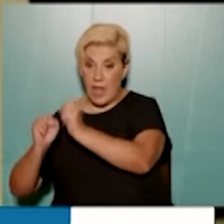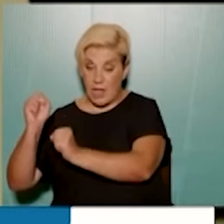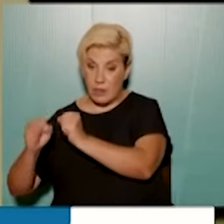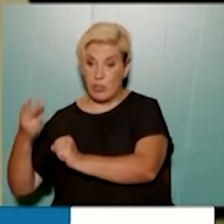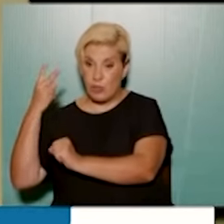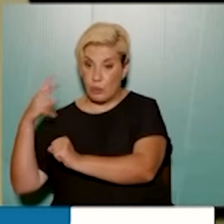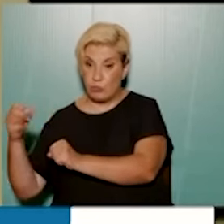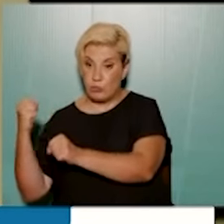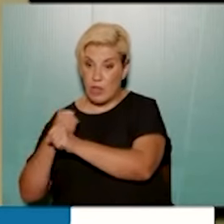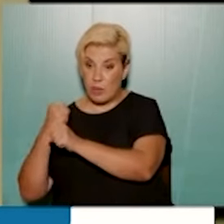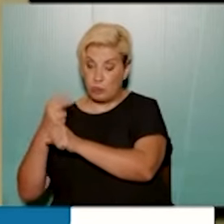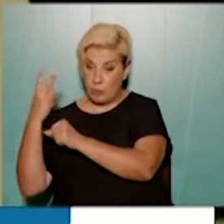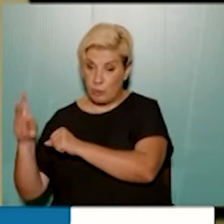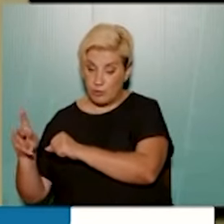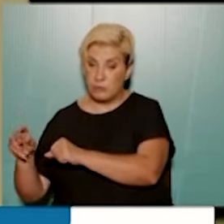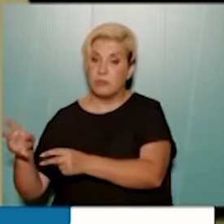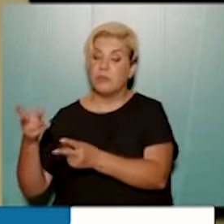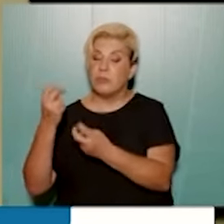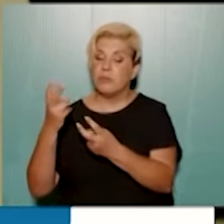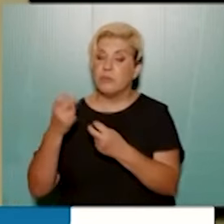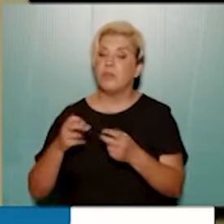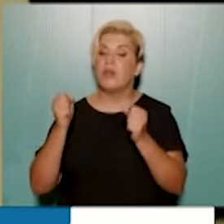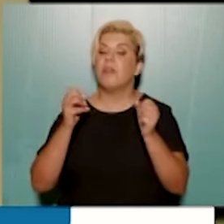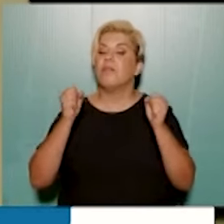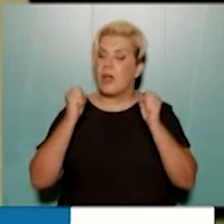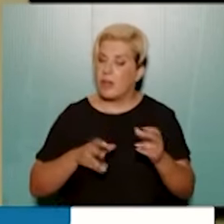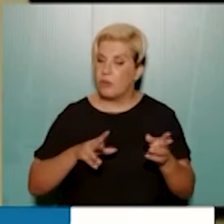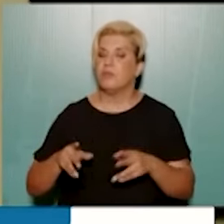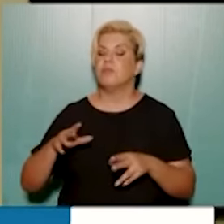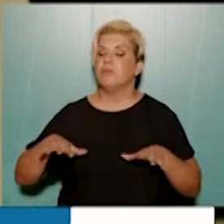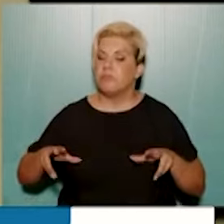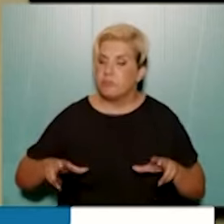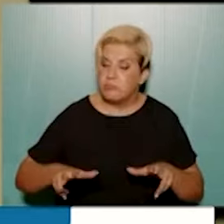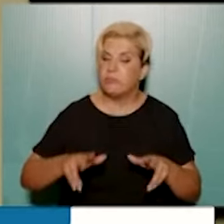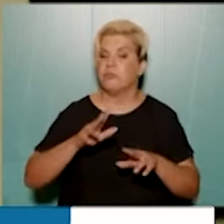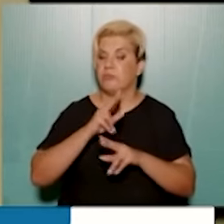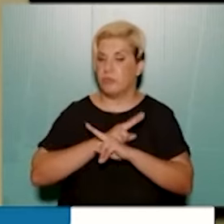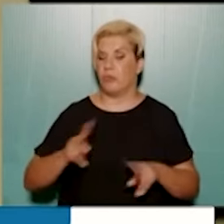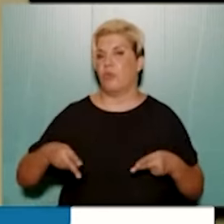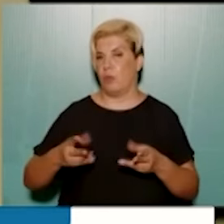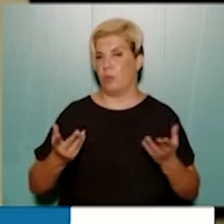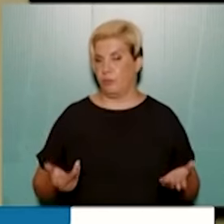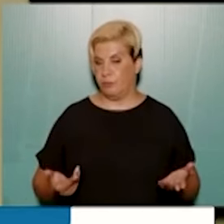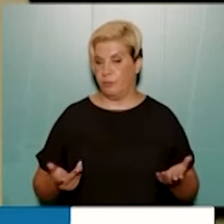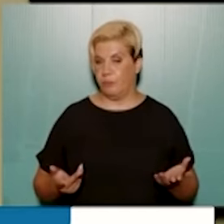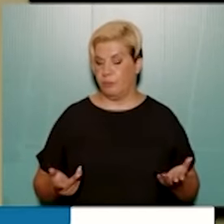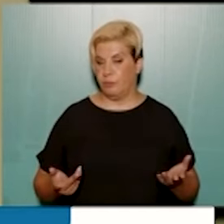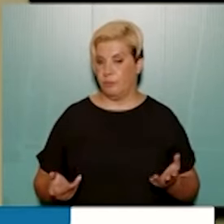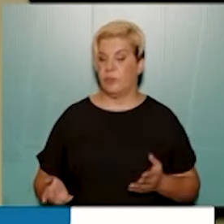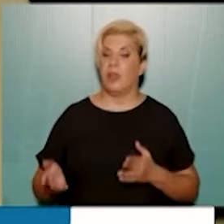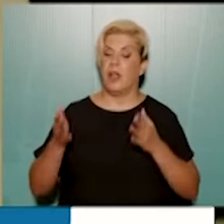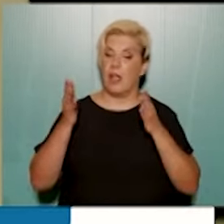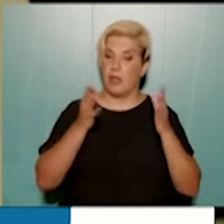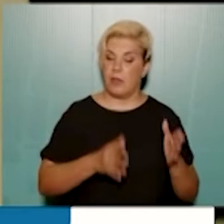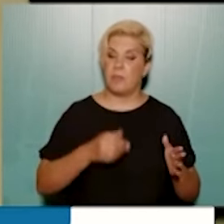τους δικούς του εργαζόμενους, την αποκομιδή των ογκωδών, το πλήσιμο των κάδων, το μηχανικό σάρωμα των δρόμων. Αντί αυτό